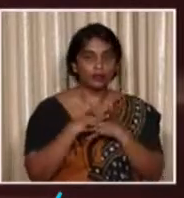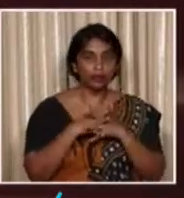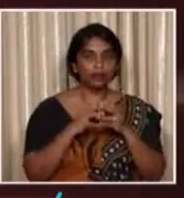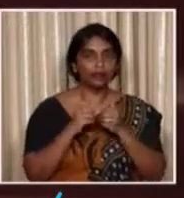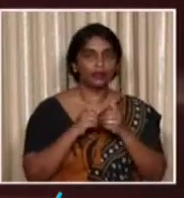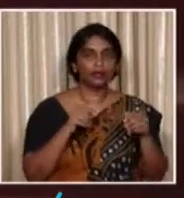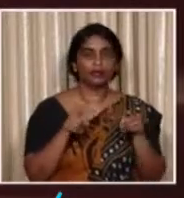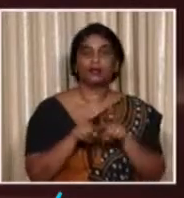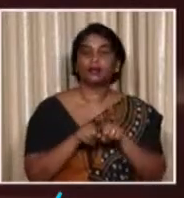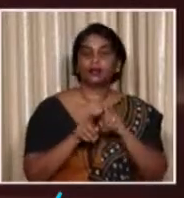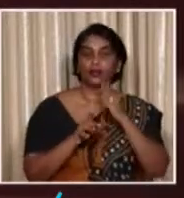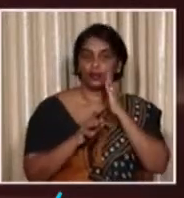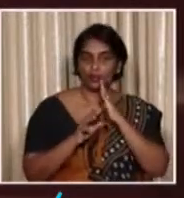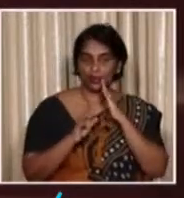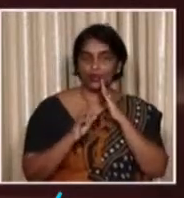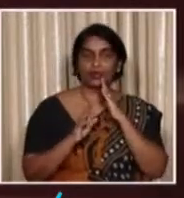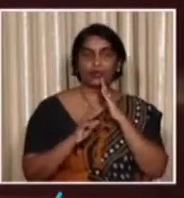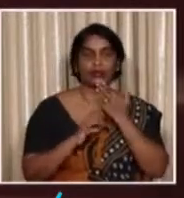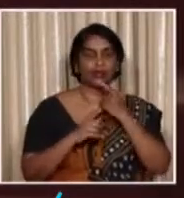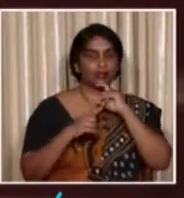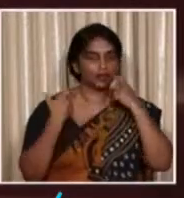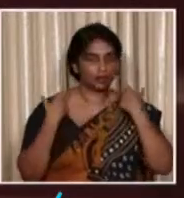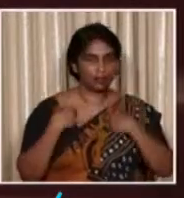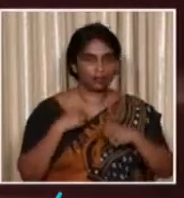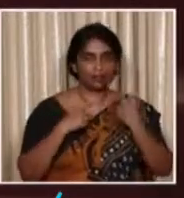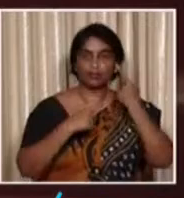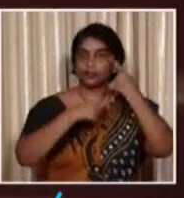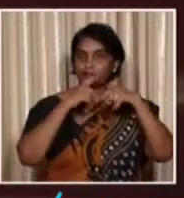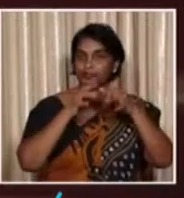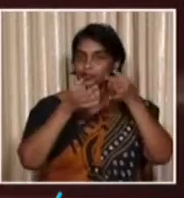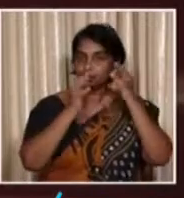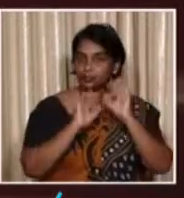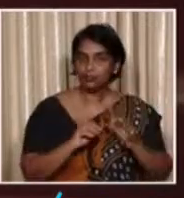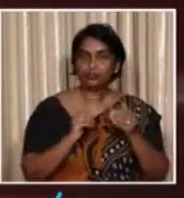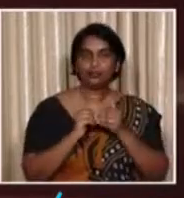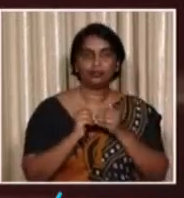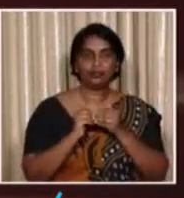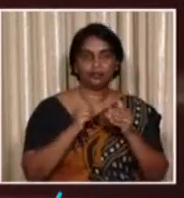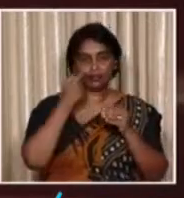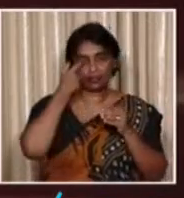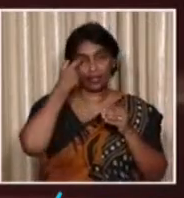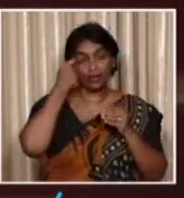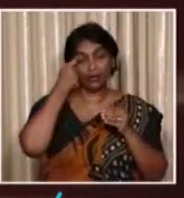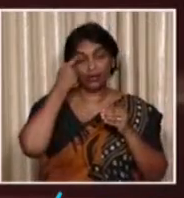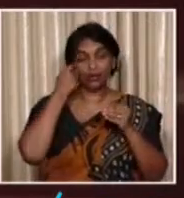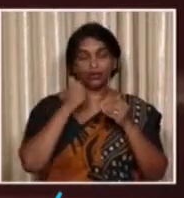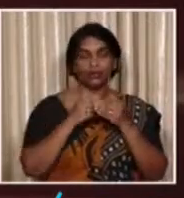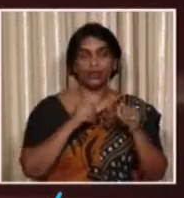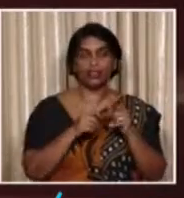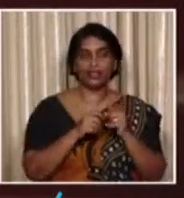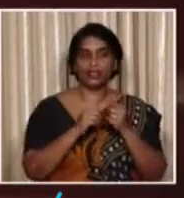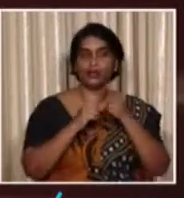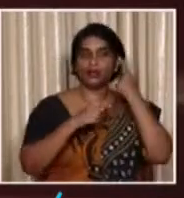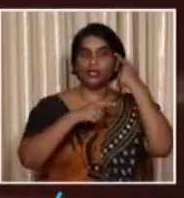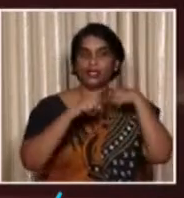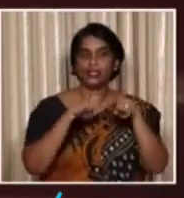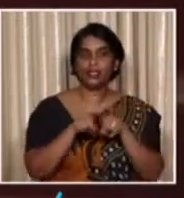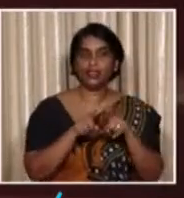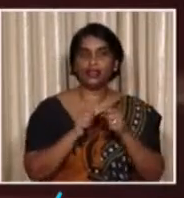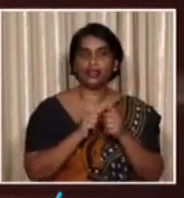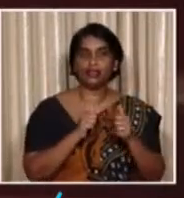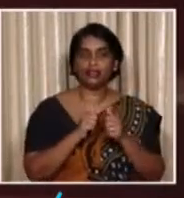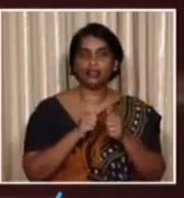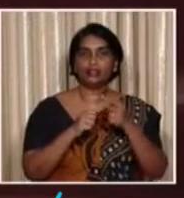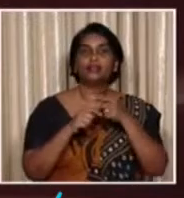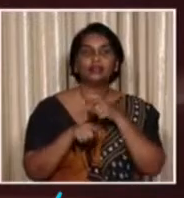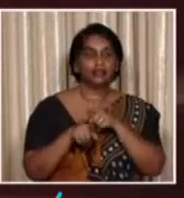the Videsi and Niti Chavarun Api Merate Nisi Kramabede Anugamane Karadakina Karane. Epilibando Sielu Datama